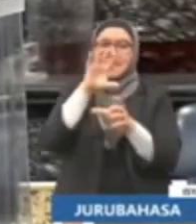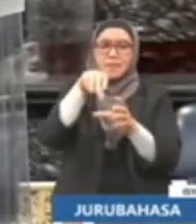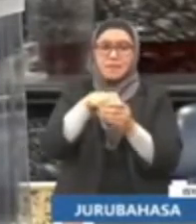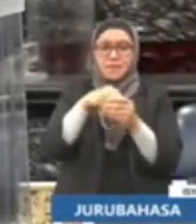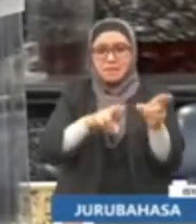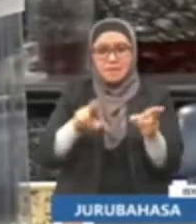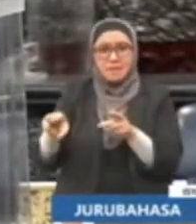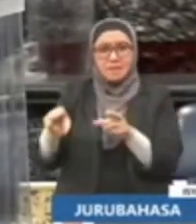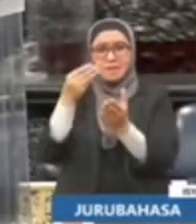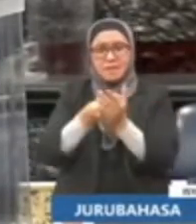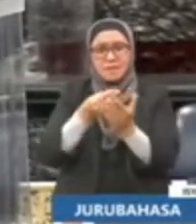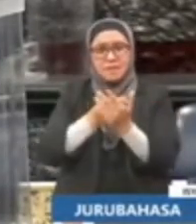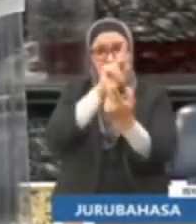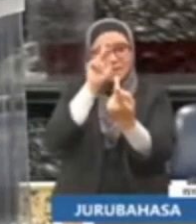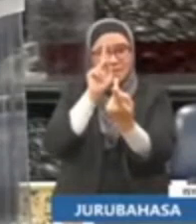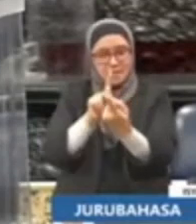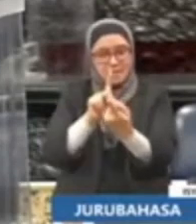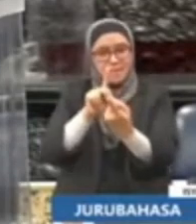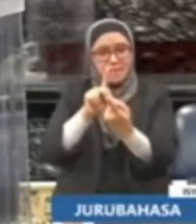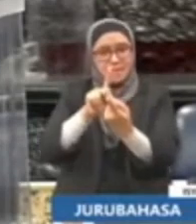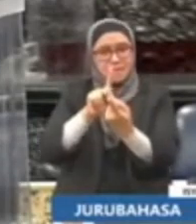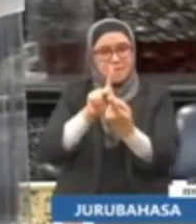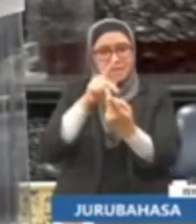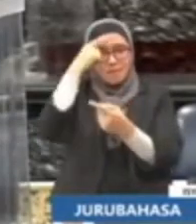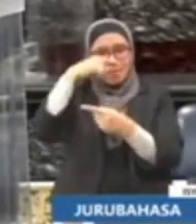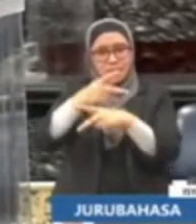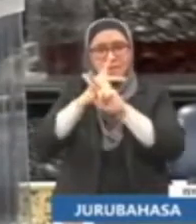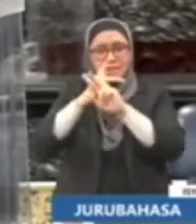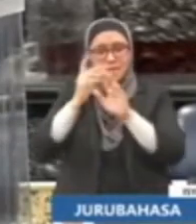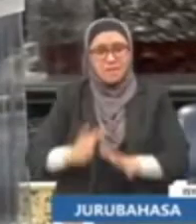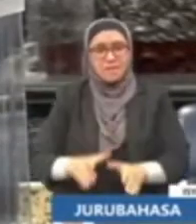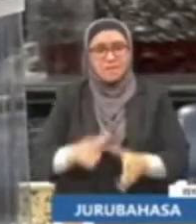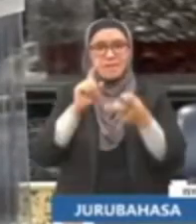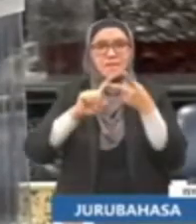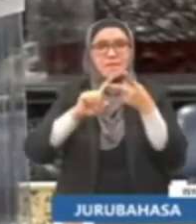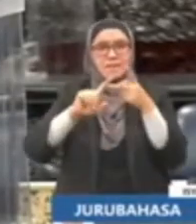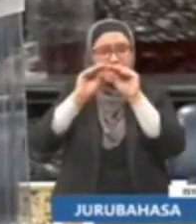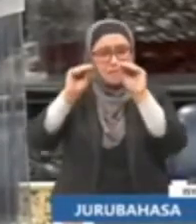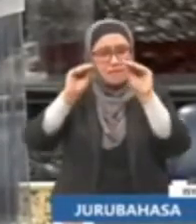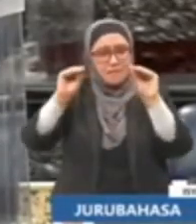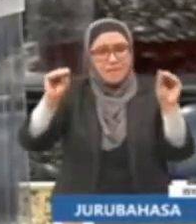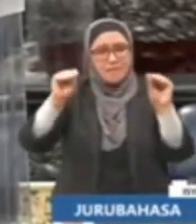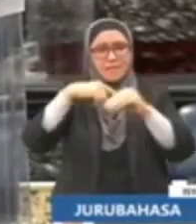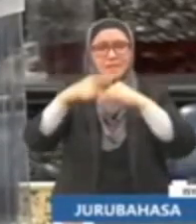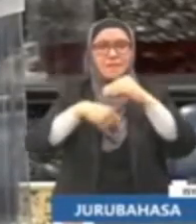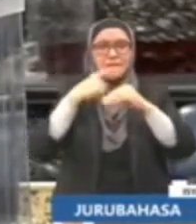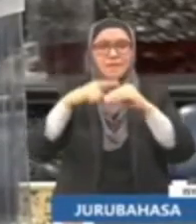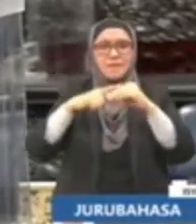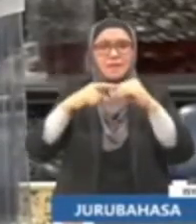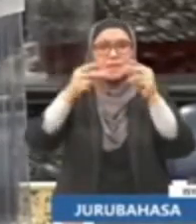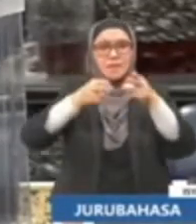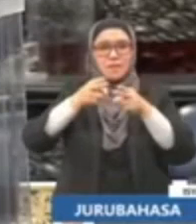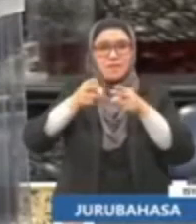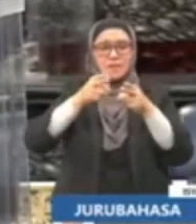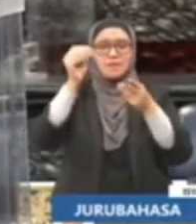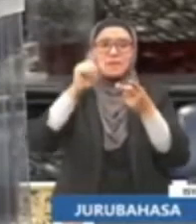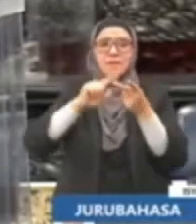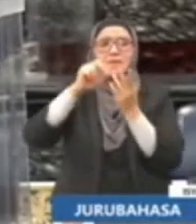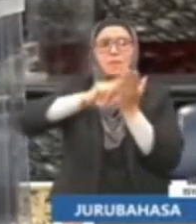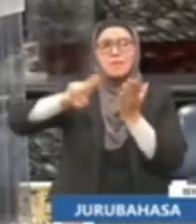bersesuaian dengan kepulauan peminjam pendidikan pencernaan pengurusan kewangan dan juga rujukan kepada agensi-agensi lain